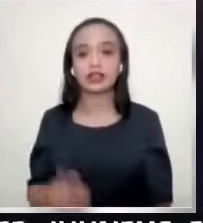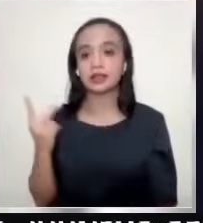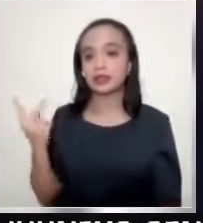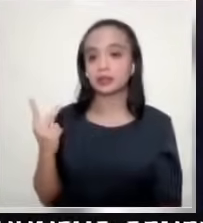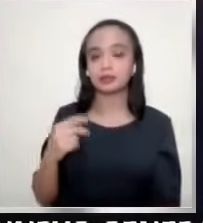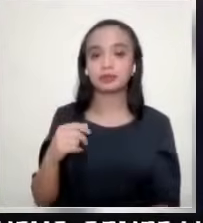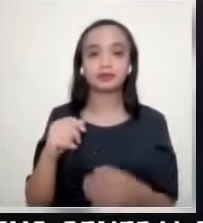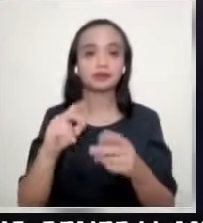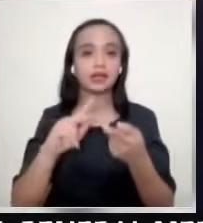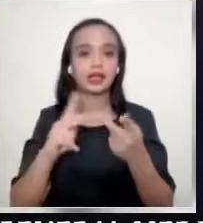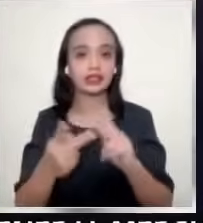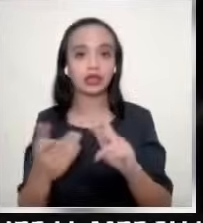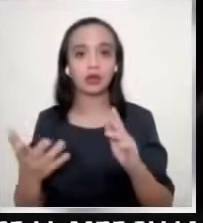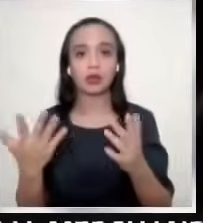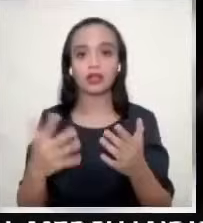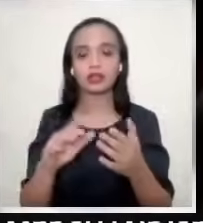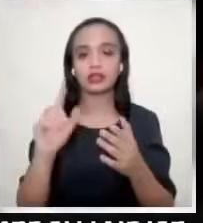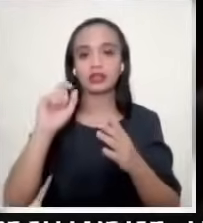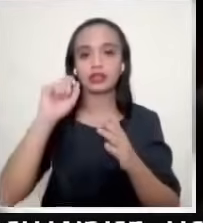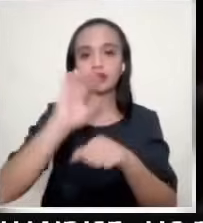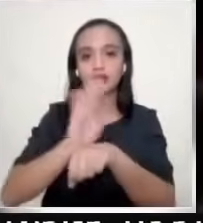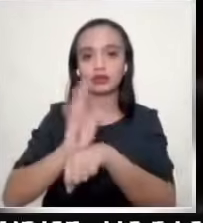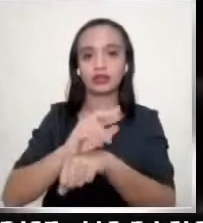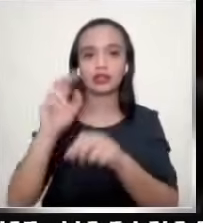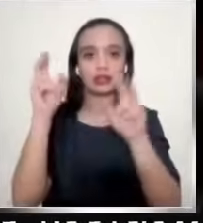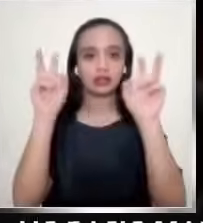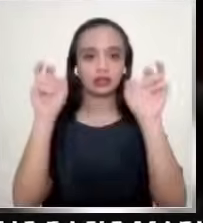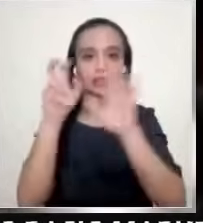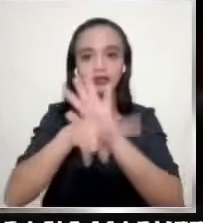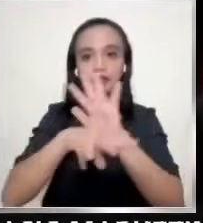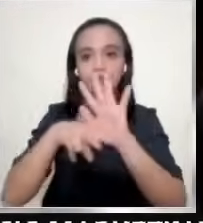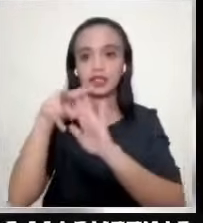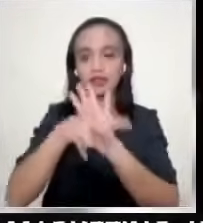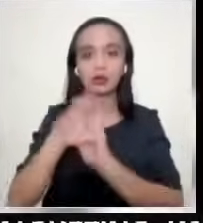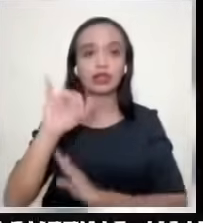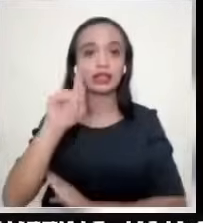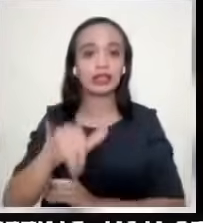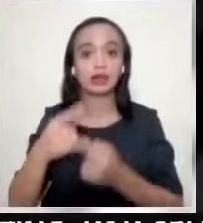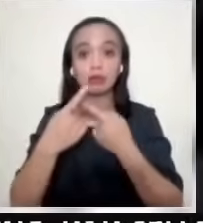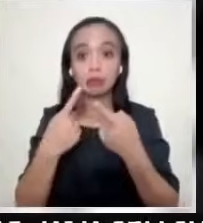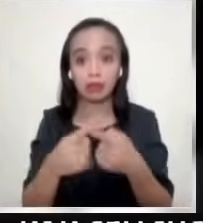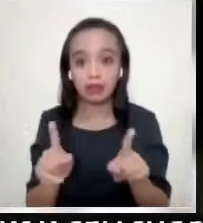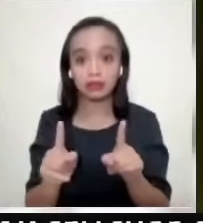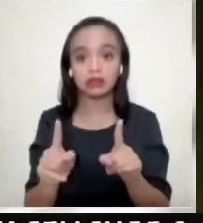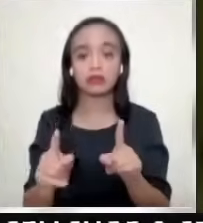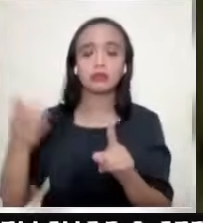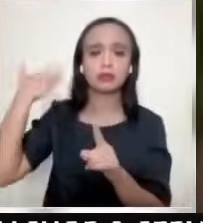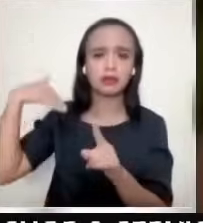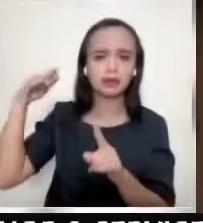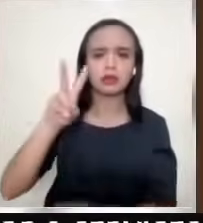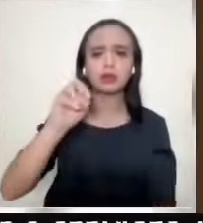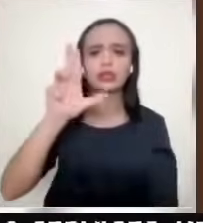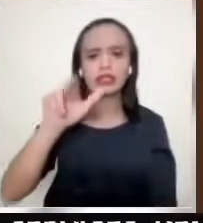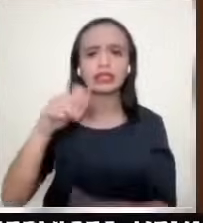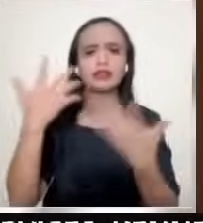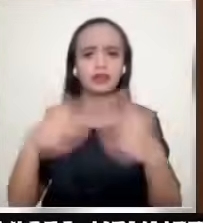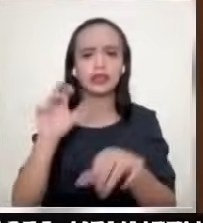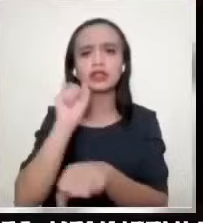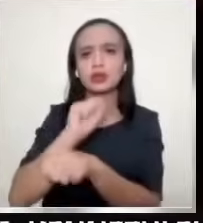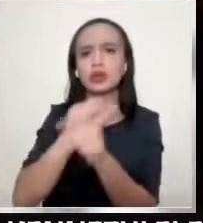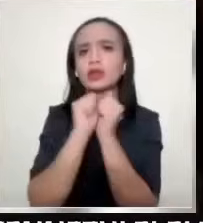upcoming film na Video City. Pero nagkatrabaho na pala sila noong 2013 sa Kapuso thriller series